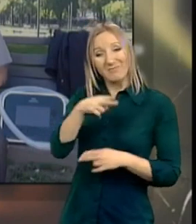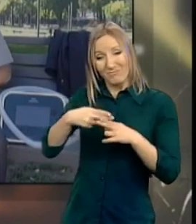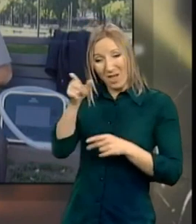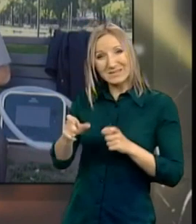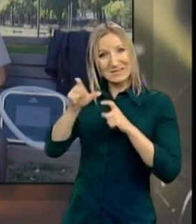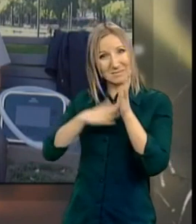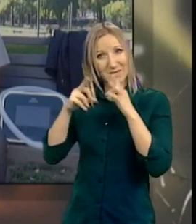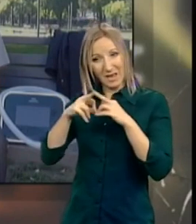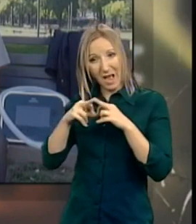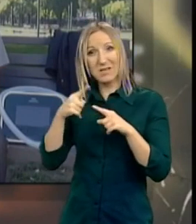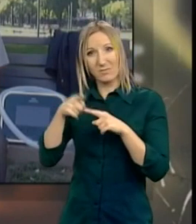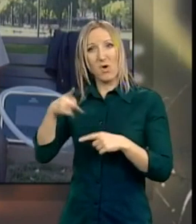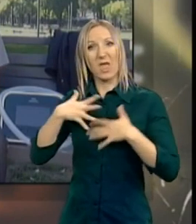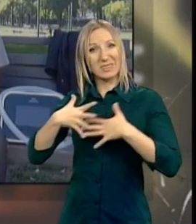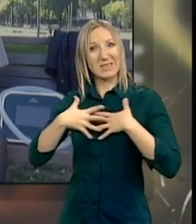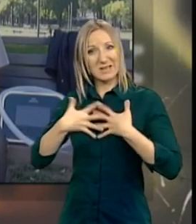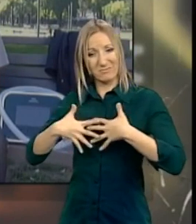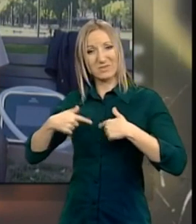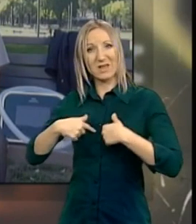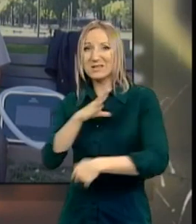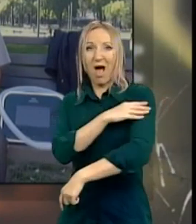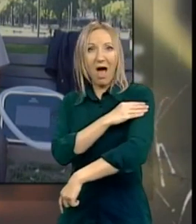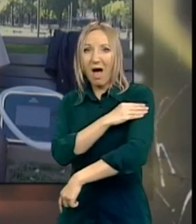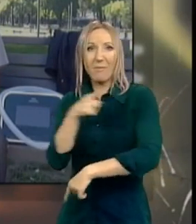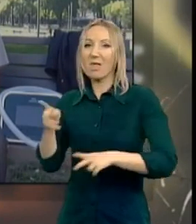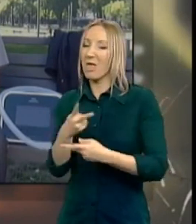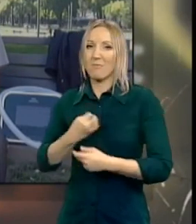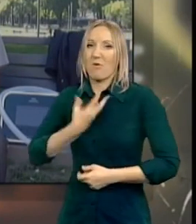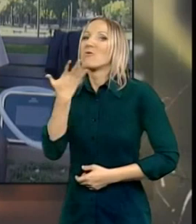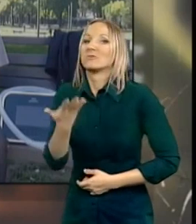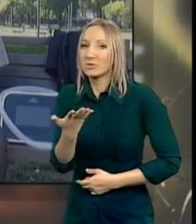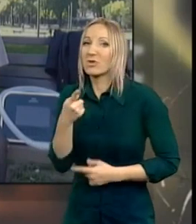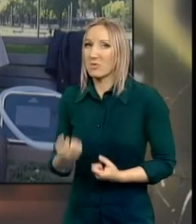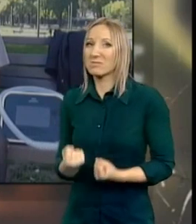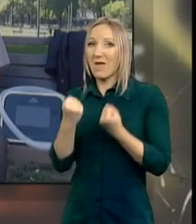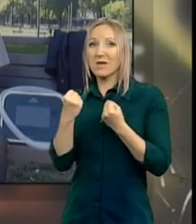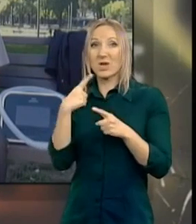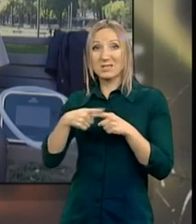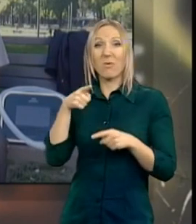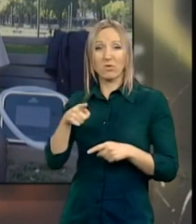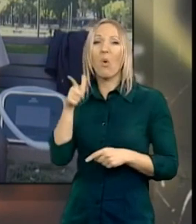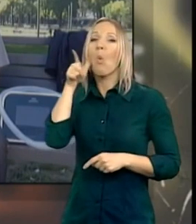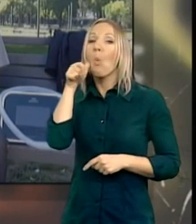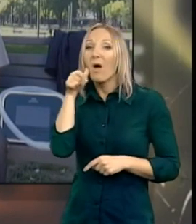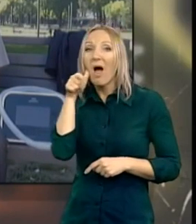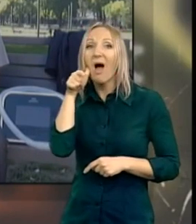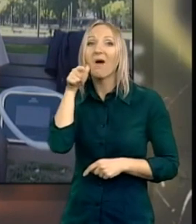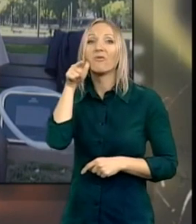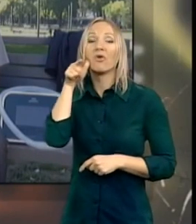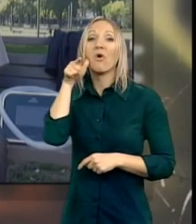atrofije je ta disna muskulatura slabija, to je teže i uglavnom često